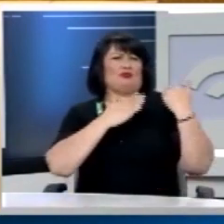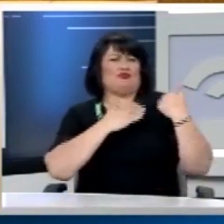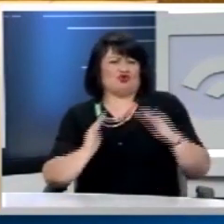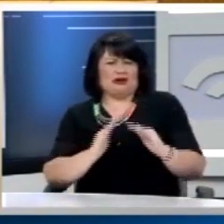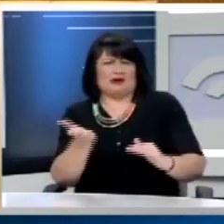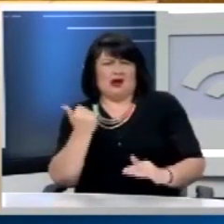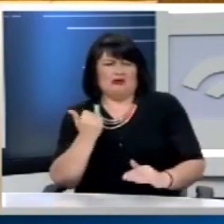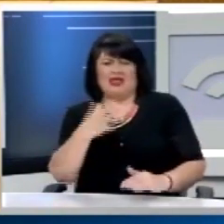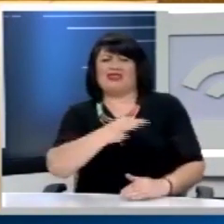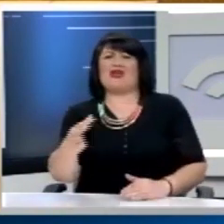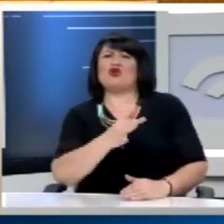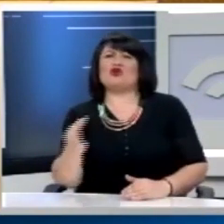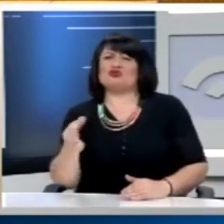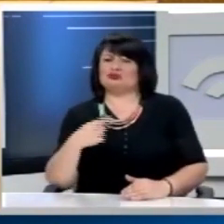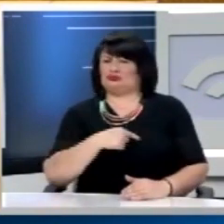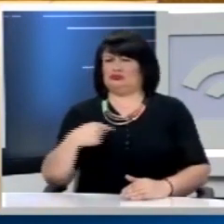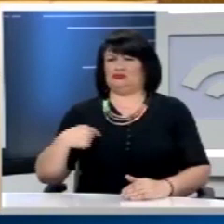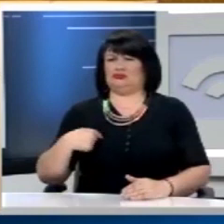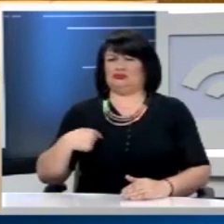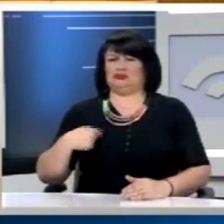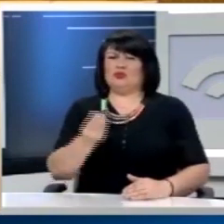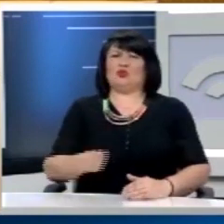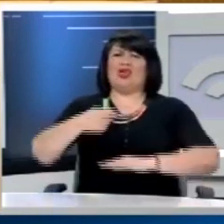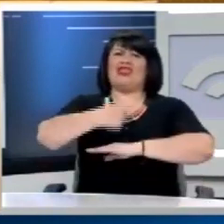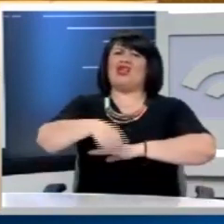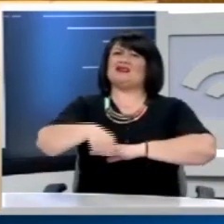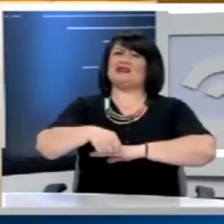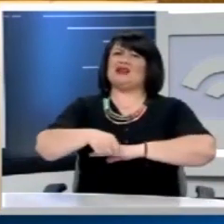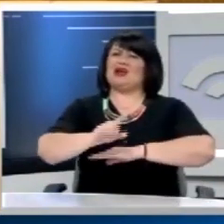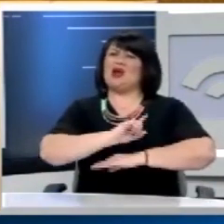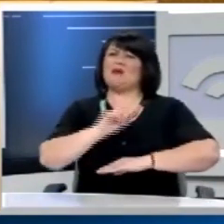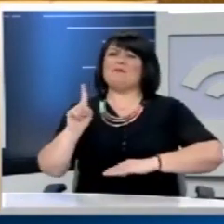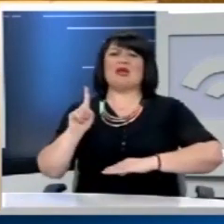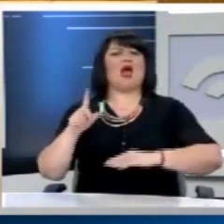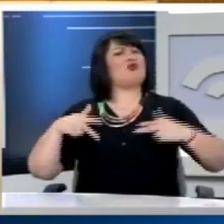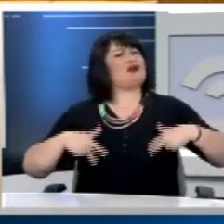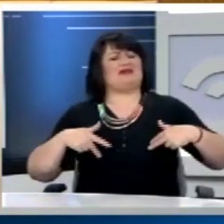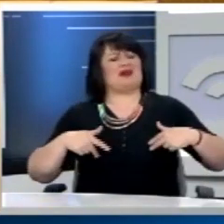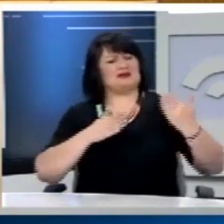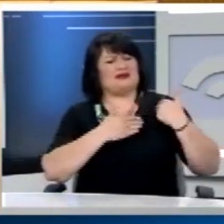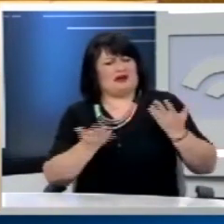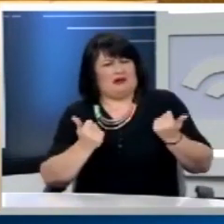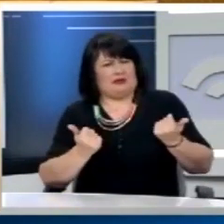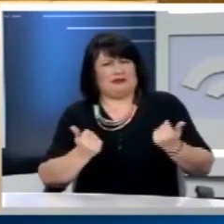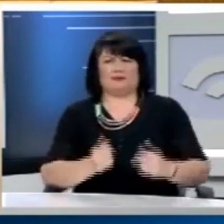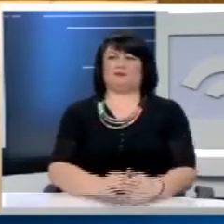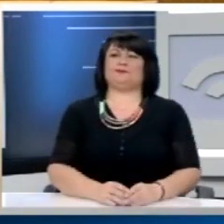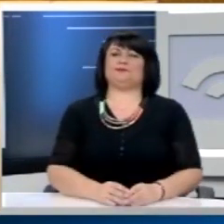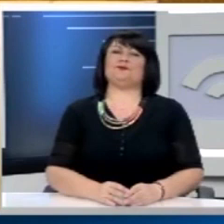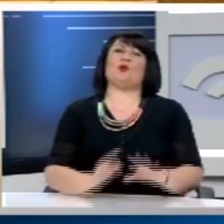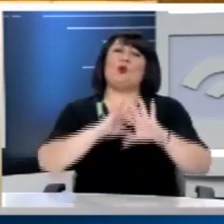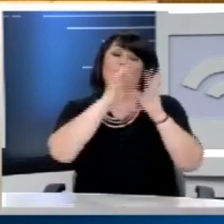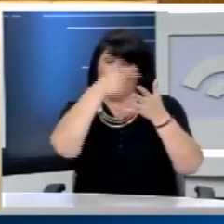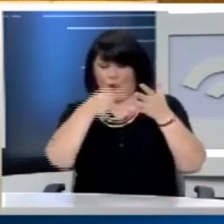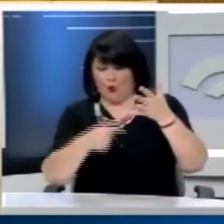μην διορίζεται η ηγεσία των ανωτάτων δικαστηρίων από την εκάστοτε κυβέρνηση. Όλα τα